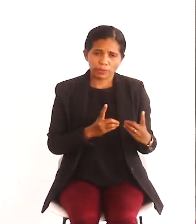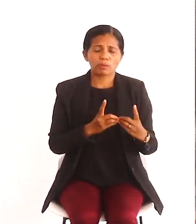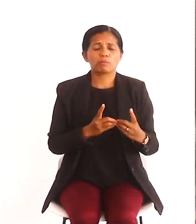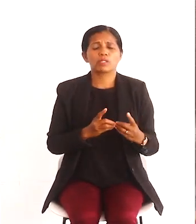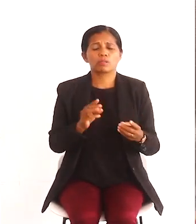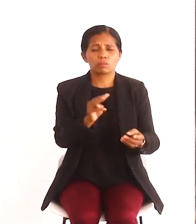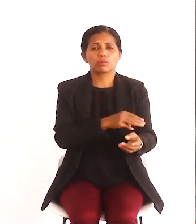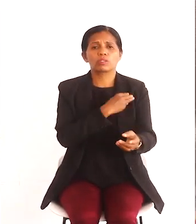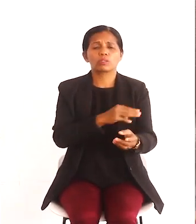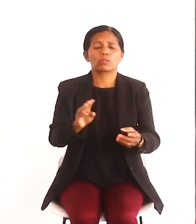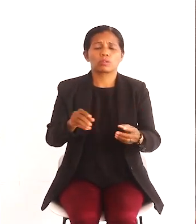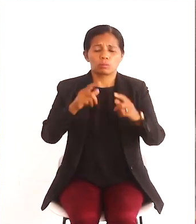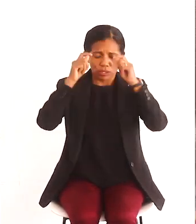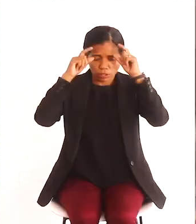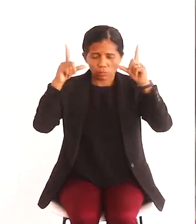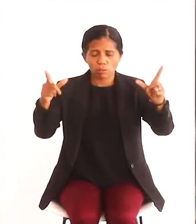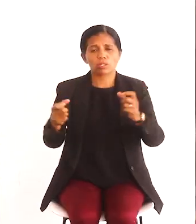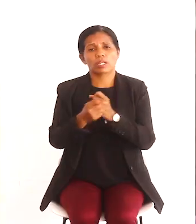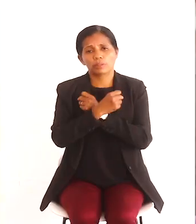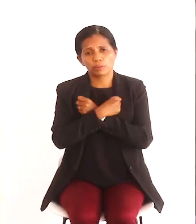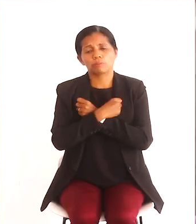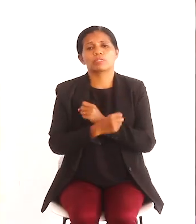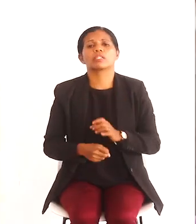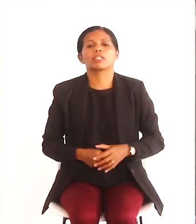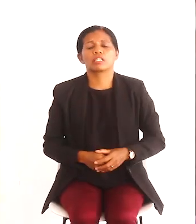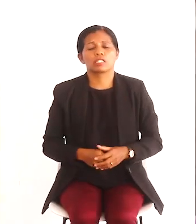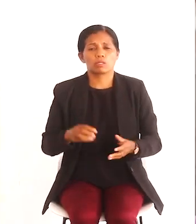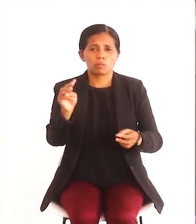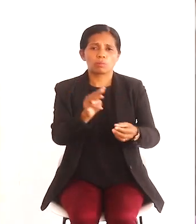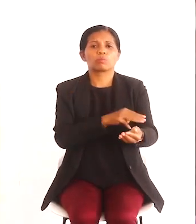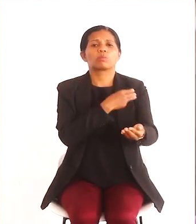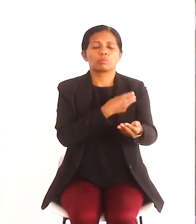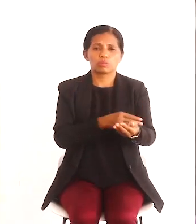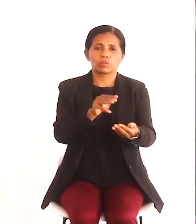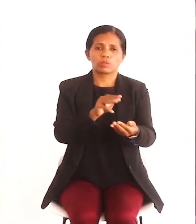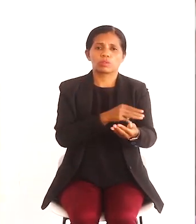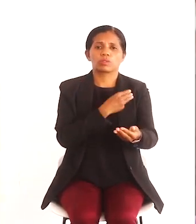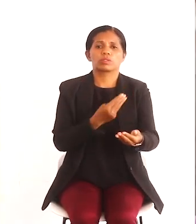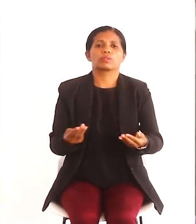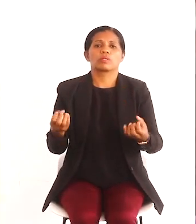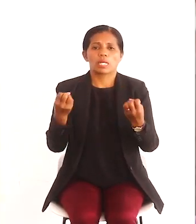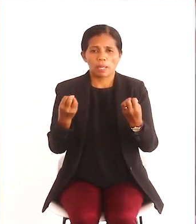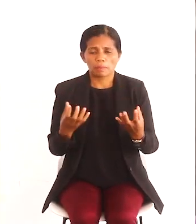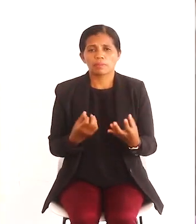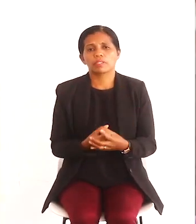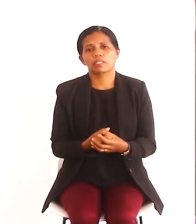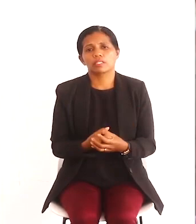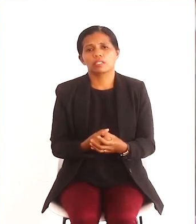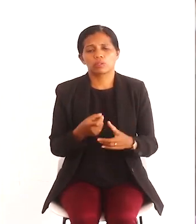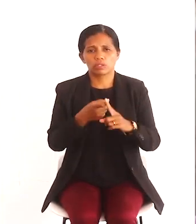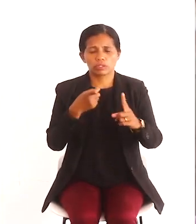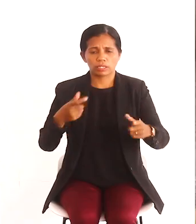ba Timor, hadomi Timor, musika parte ida husi